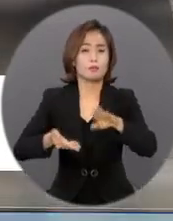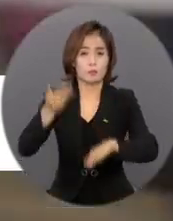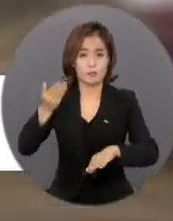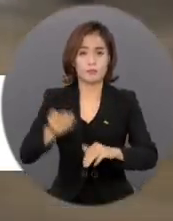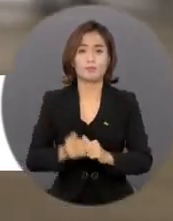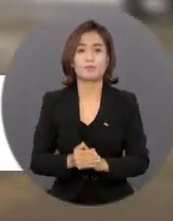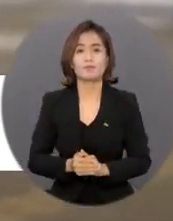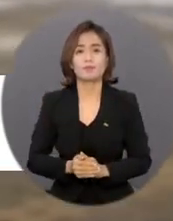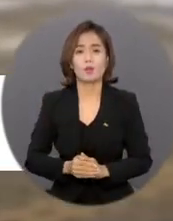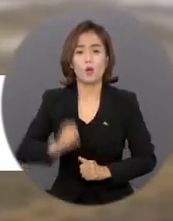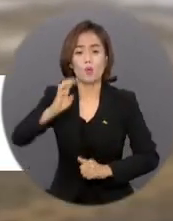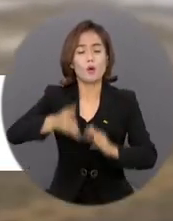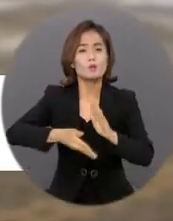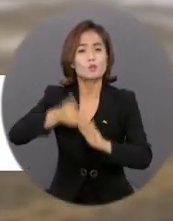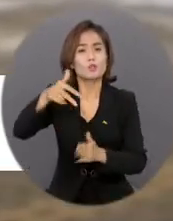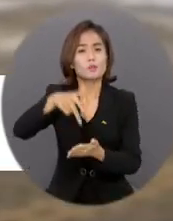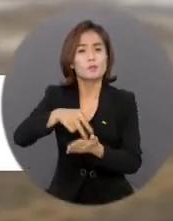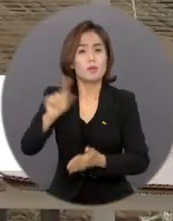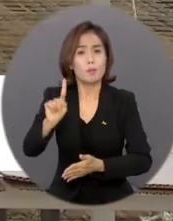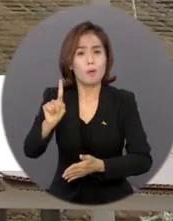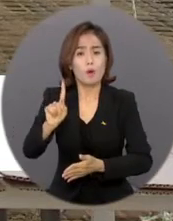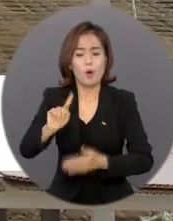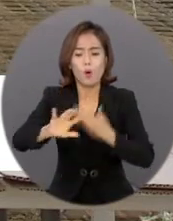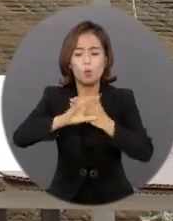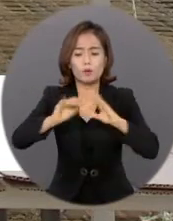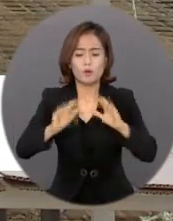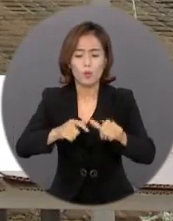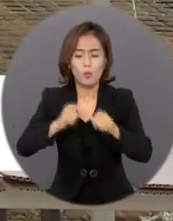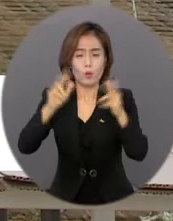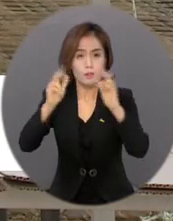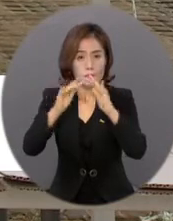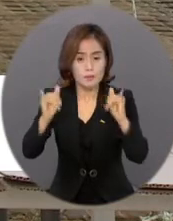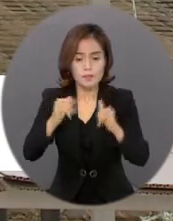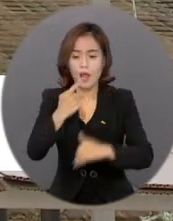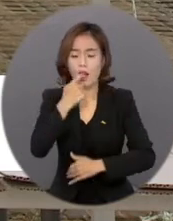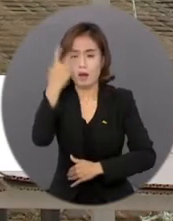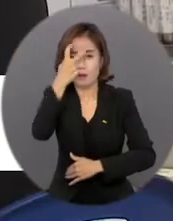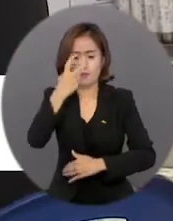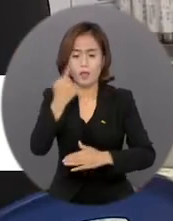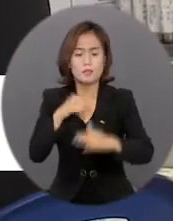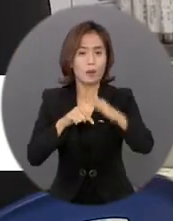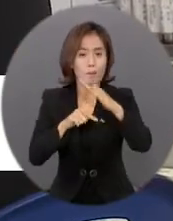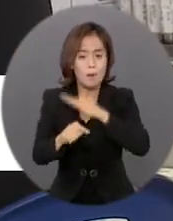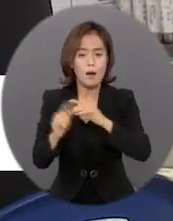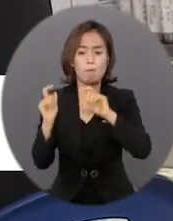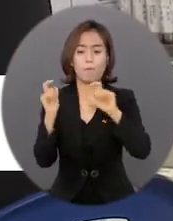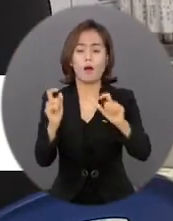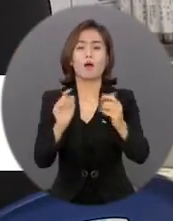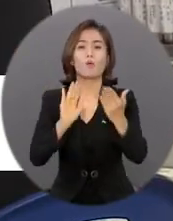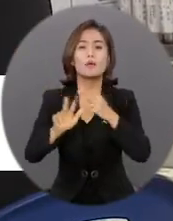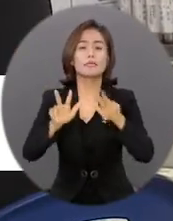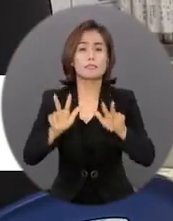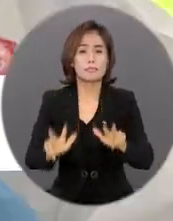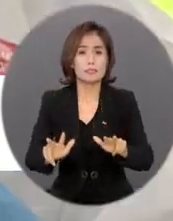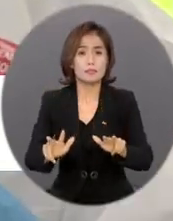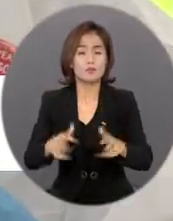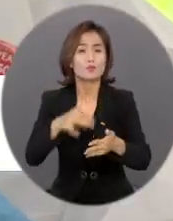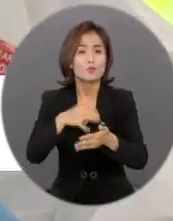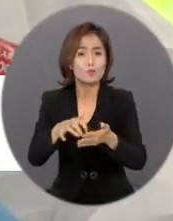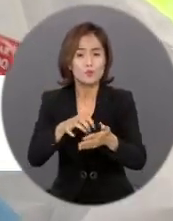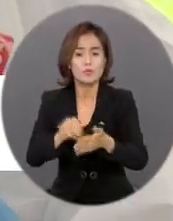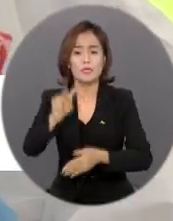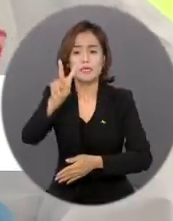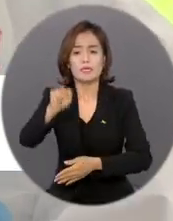넘었습니다. 광주시에 따르면 외국인 고용사업장에 대한 진단검사 행정명령이 발동된 뒤 지금까지